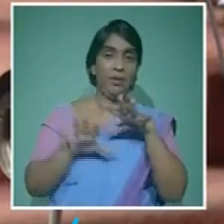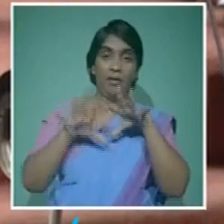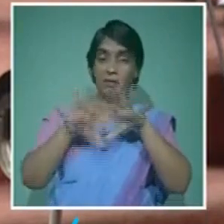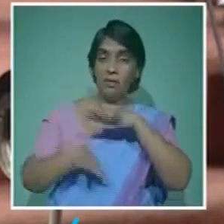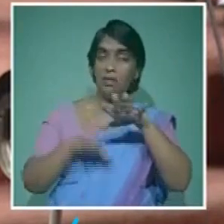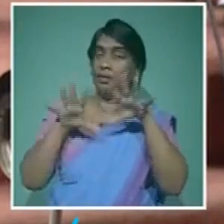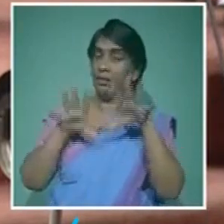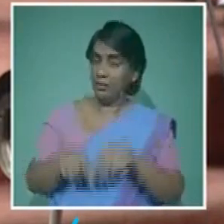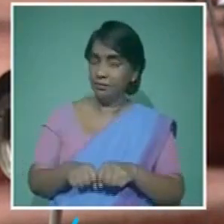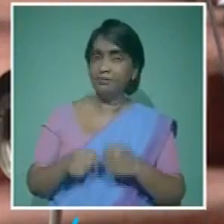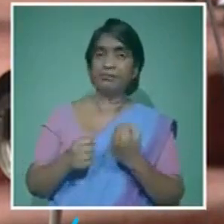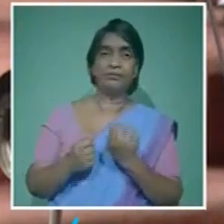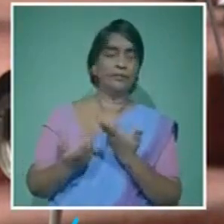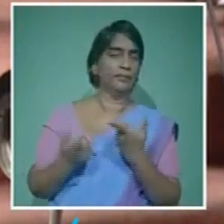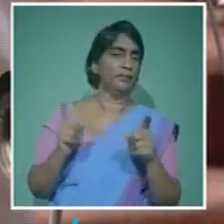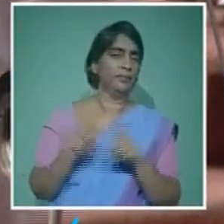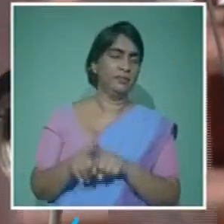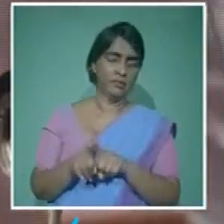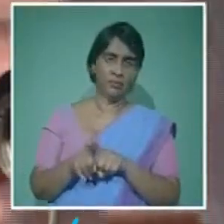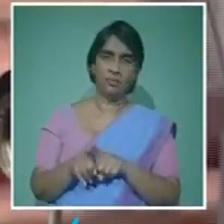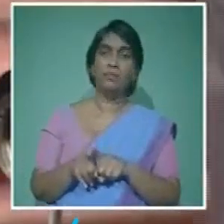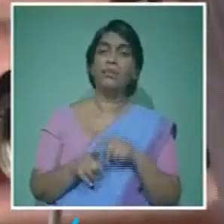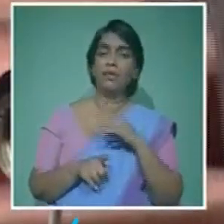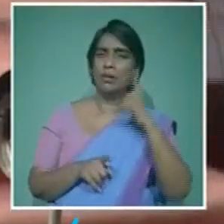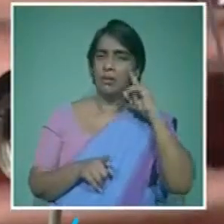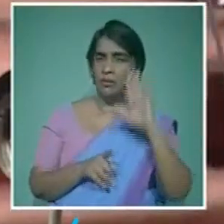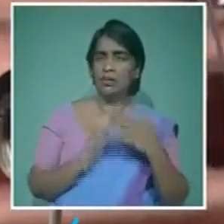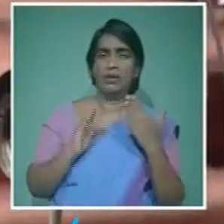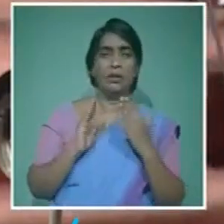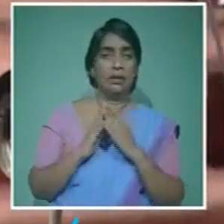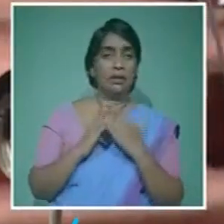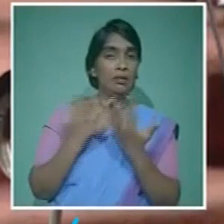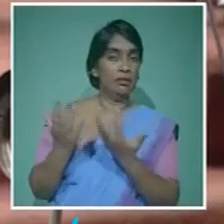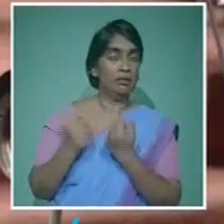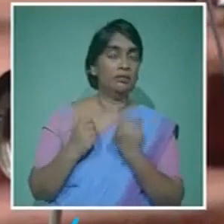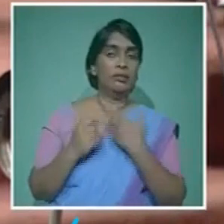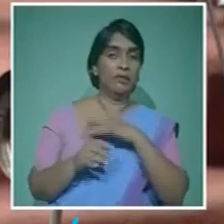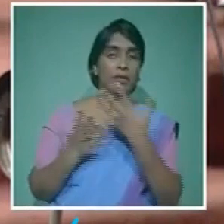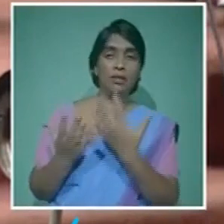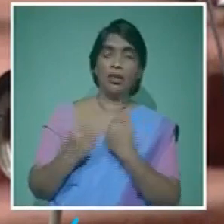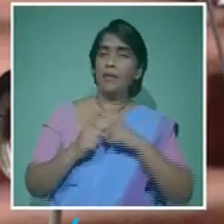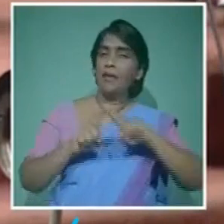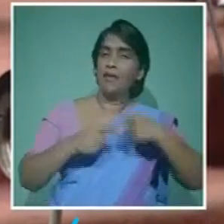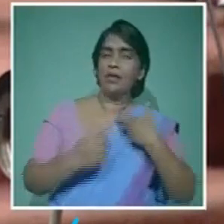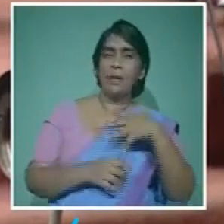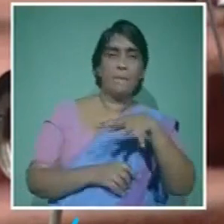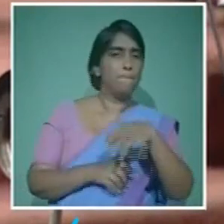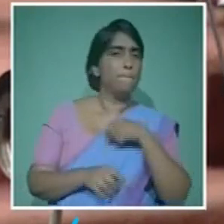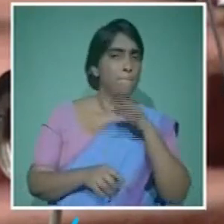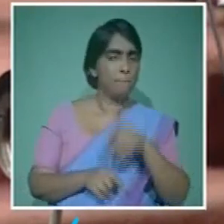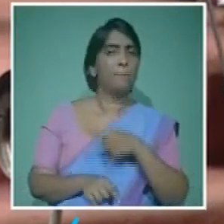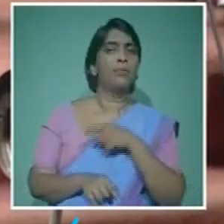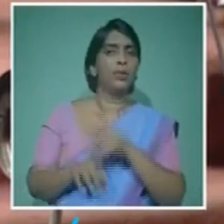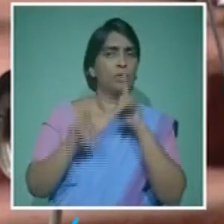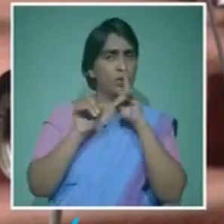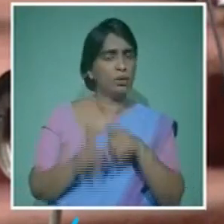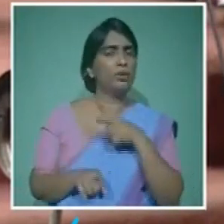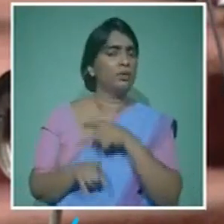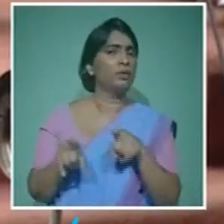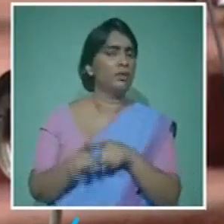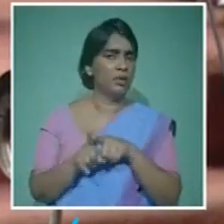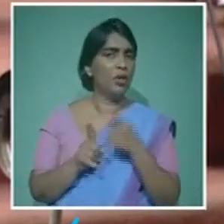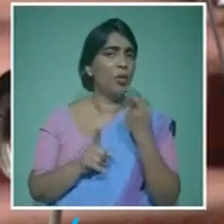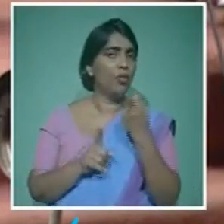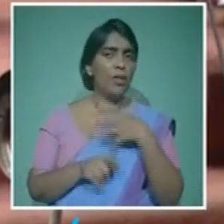காணிகளை பிடித்து வைத்து அதை வெவ்வேறு தேவைகளுக்காக பயன்படுத்துவதற்கு, இப்படியாகத்தான் அந்த நிதிகள்